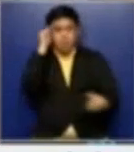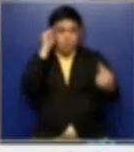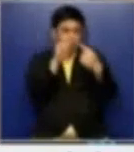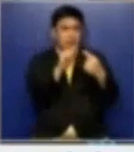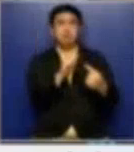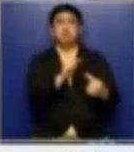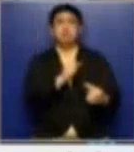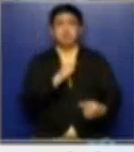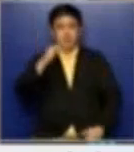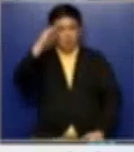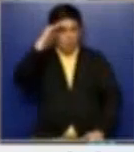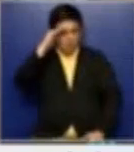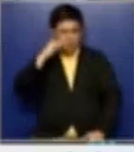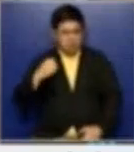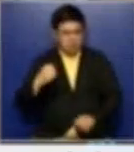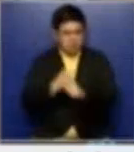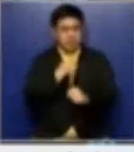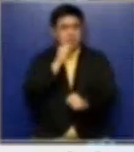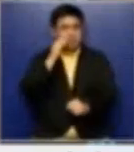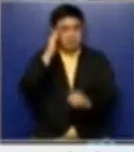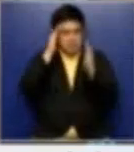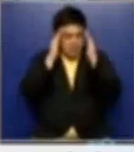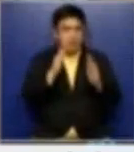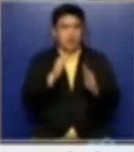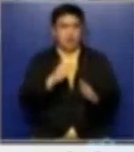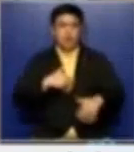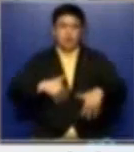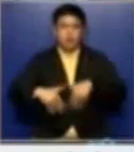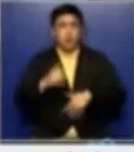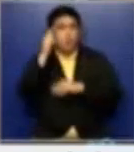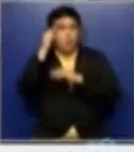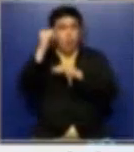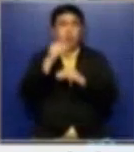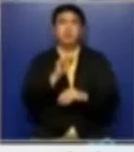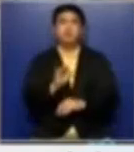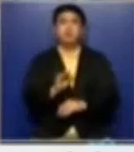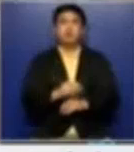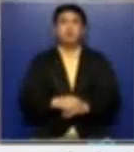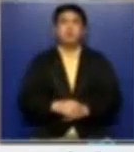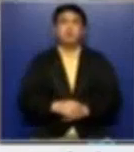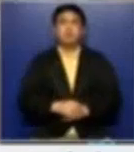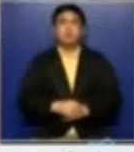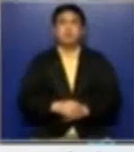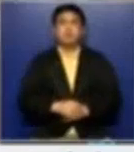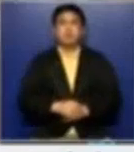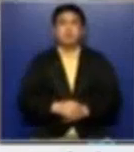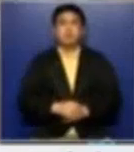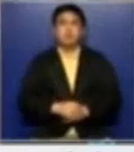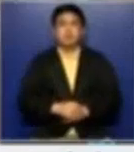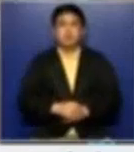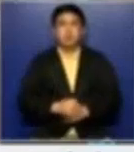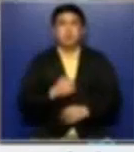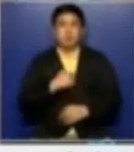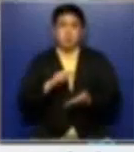ท่านประยุทธ์เอาจริงแล้วรับประกันด้วยผลงานแล้วประชาชนเขาก็มีความหวังนี่คืออะไรครับ trustมาค